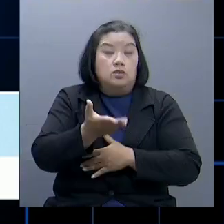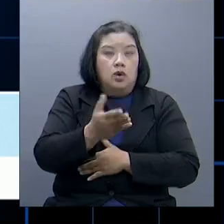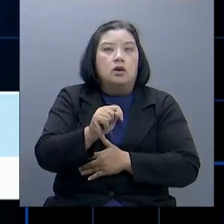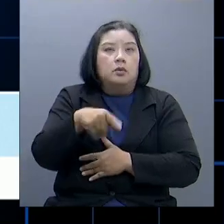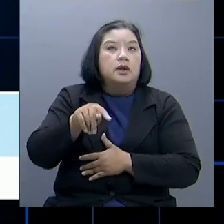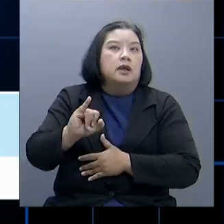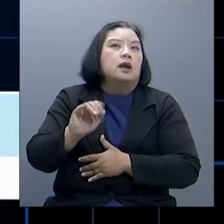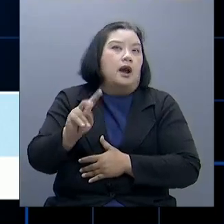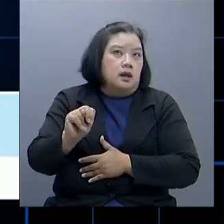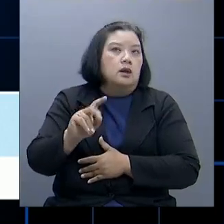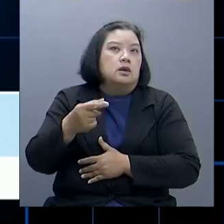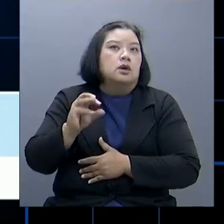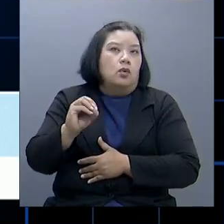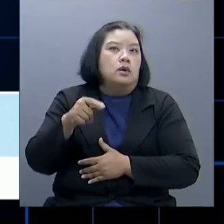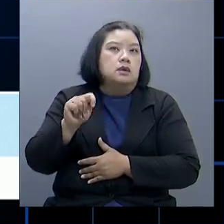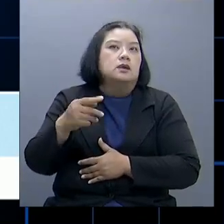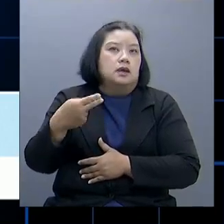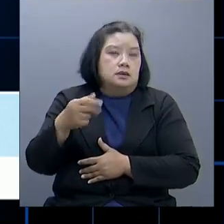www.pni.go.th หรือโทรที่